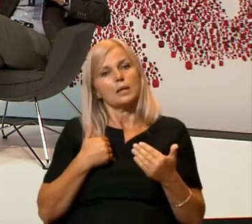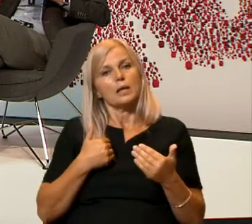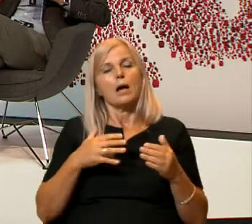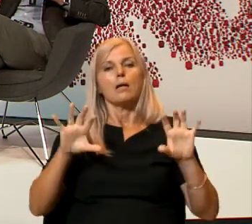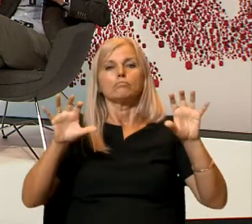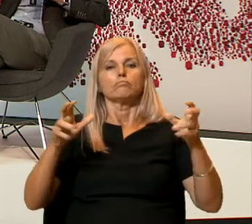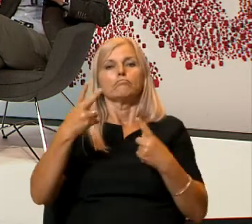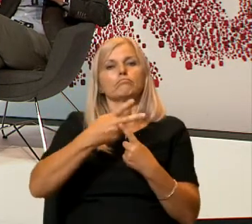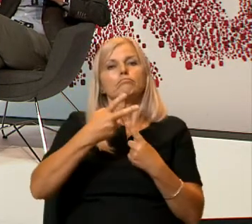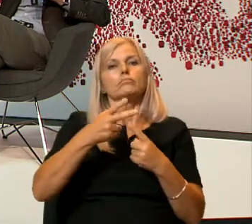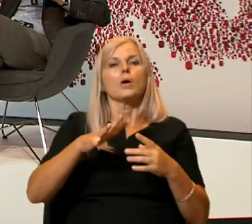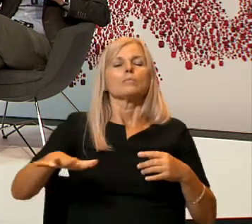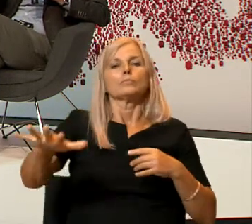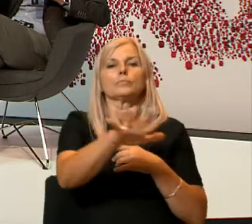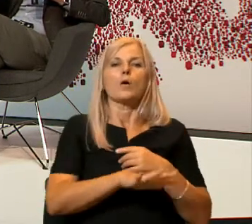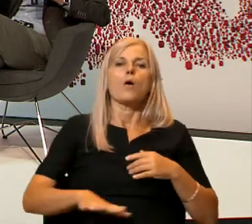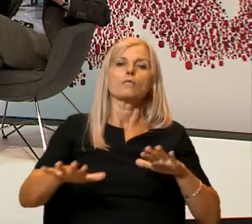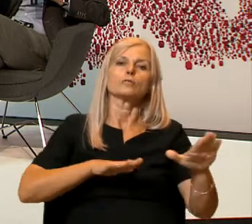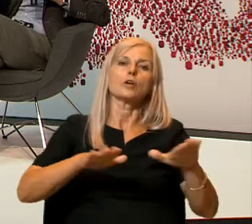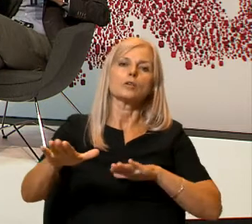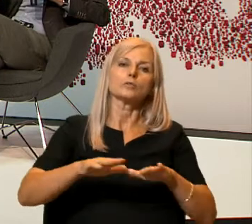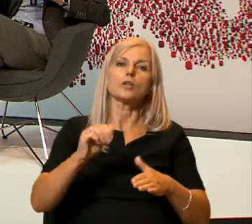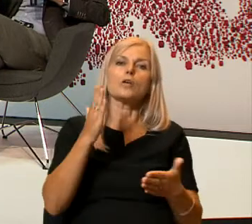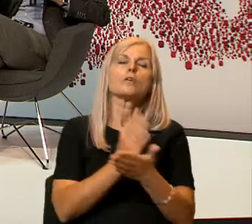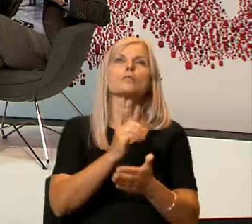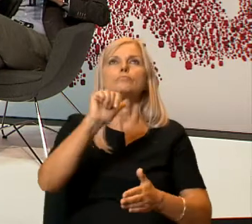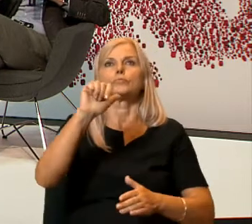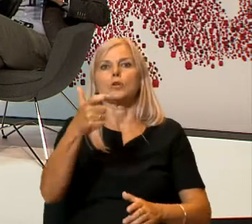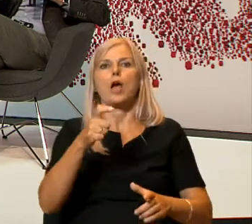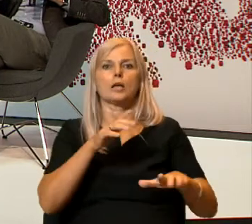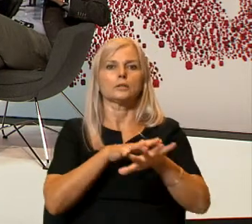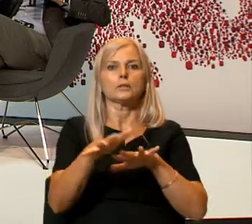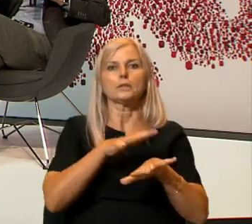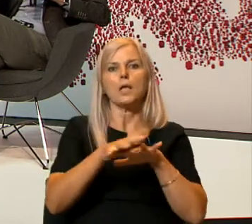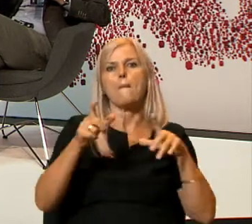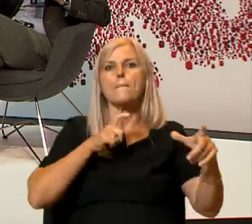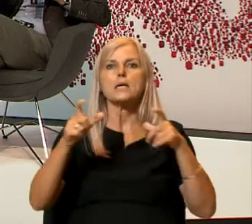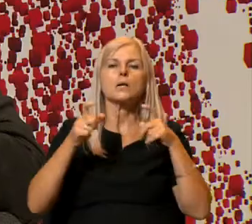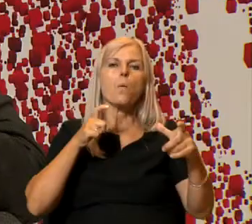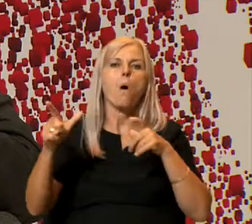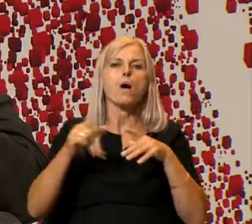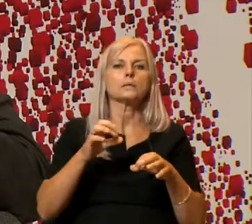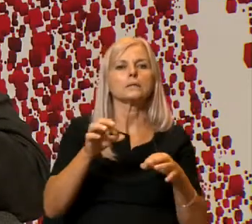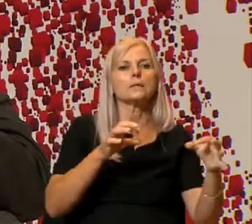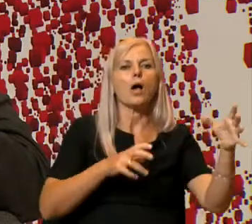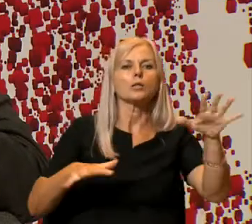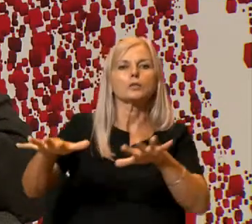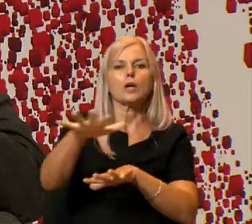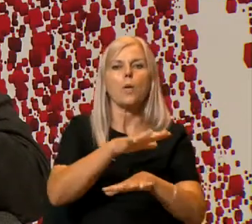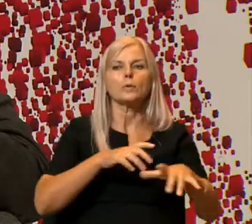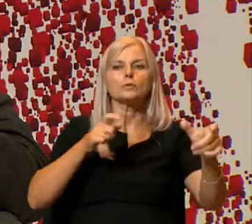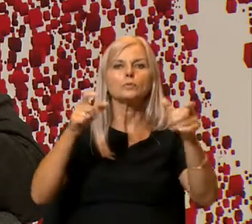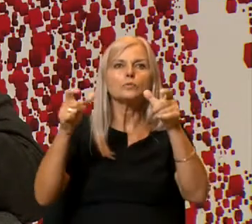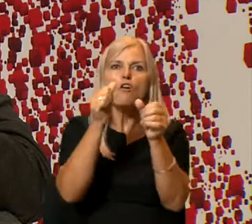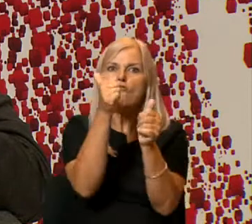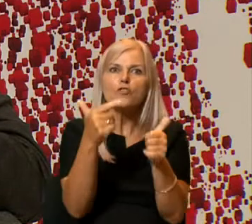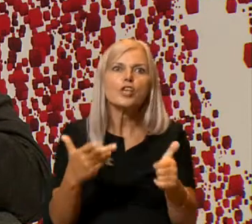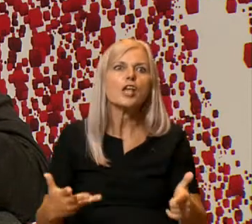publicznych, które nie są jednym głosem w systemie, które są platformą, które tworzą pewną przestrzeń